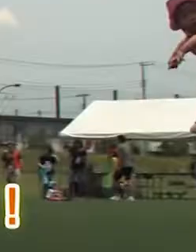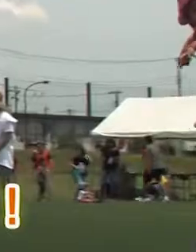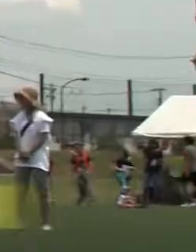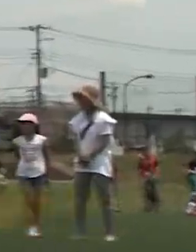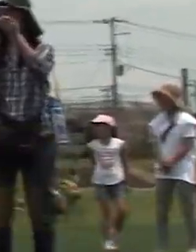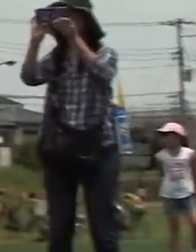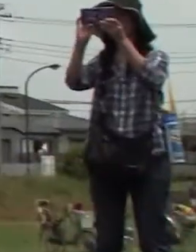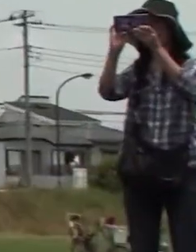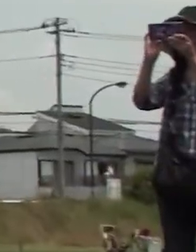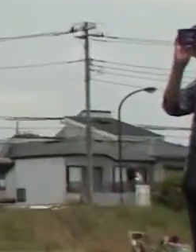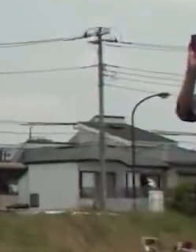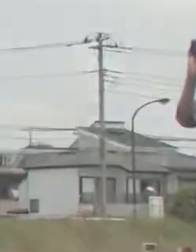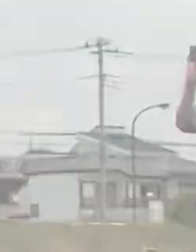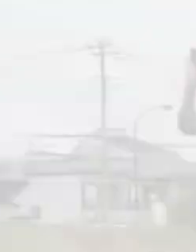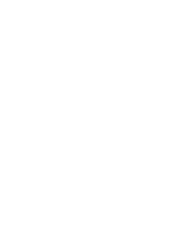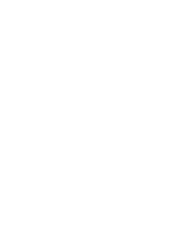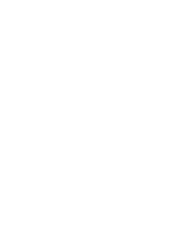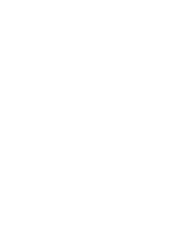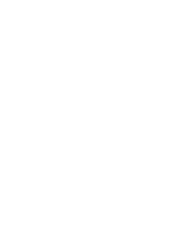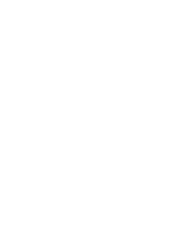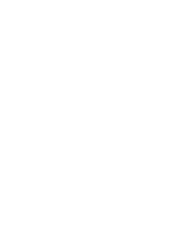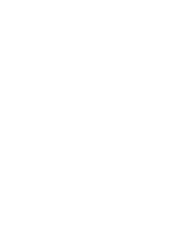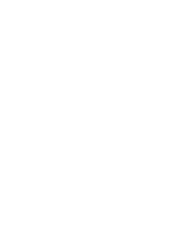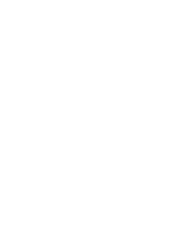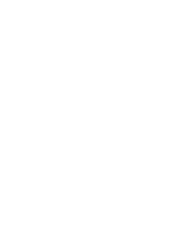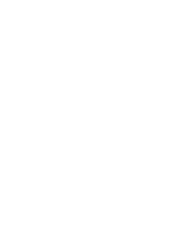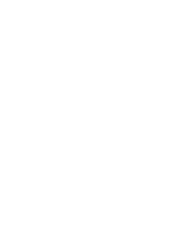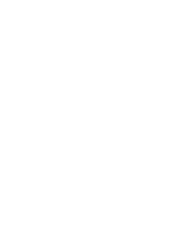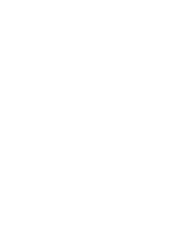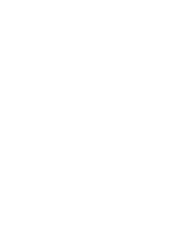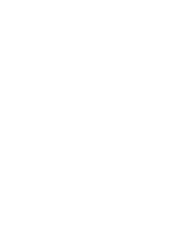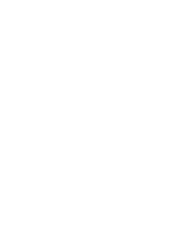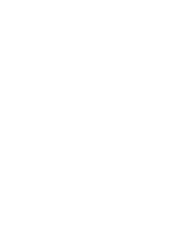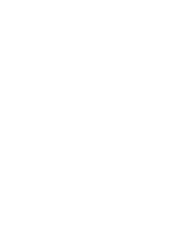る。ラグビーの力を府中の力に。